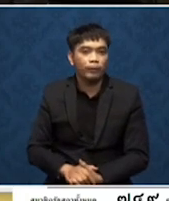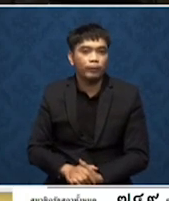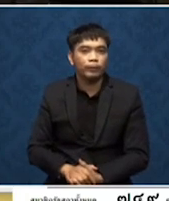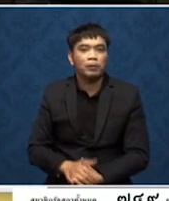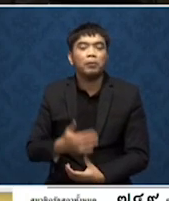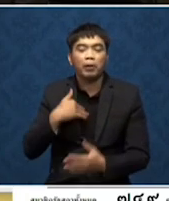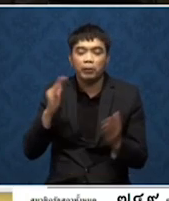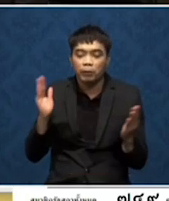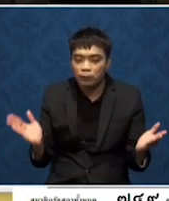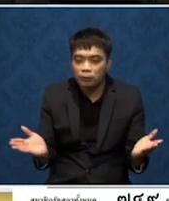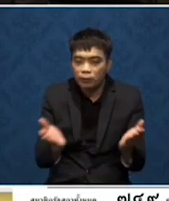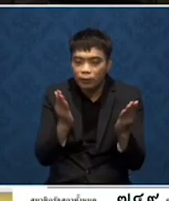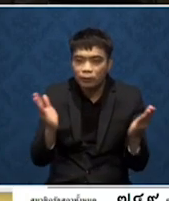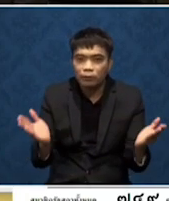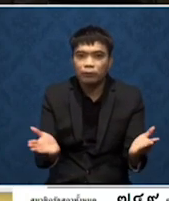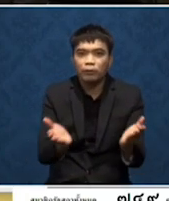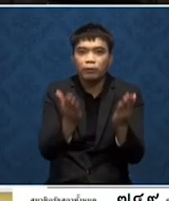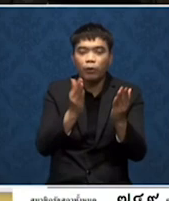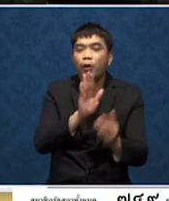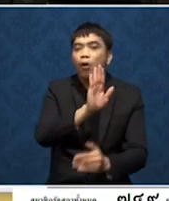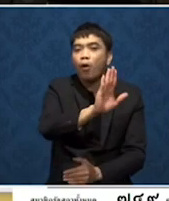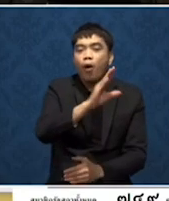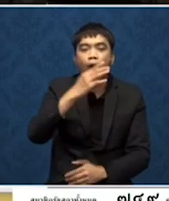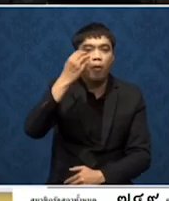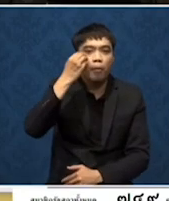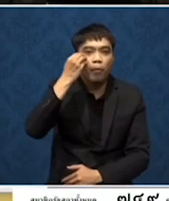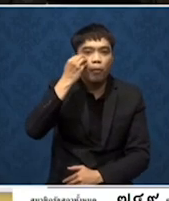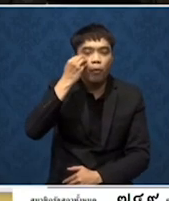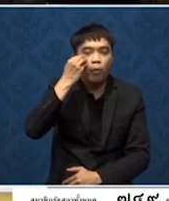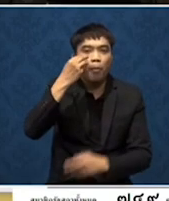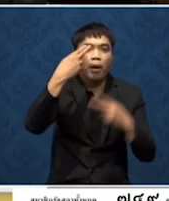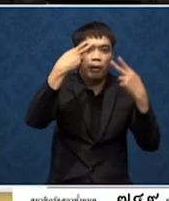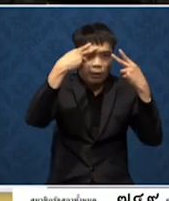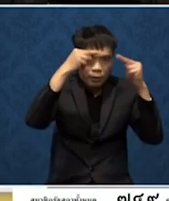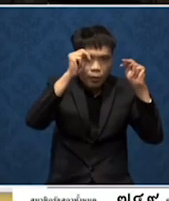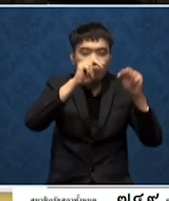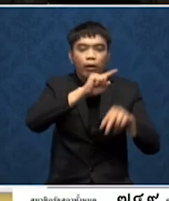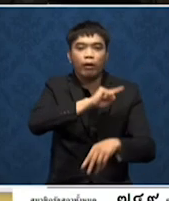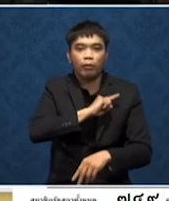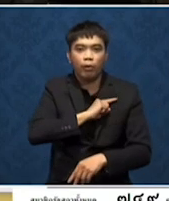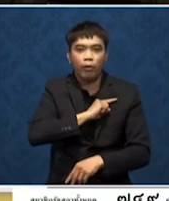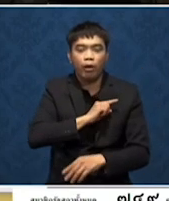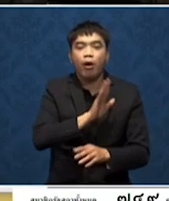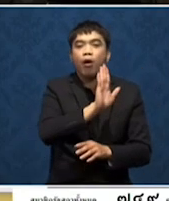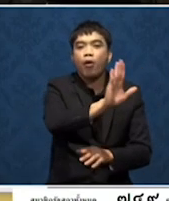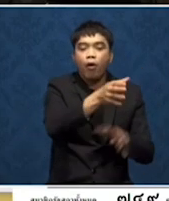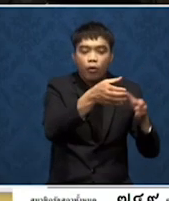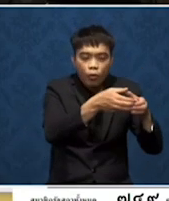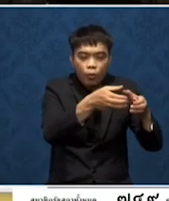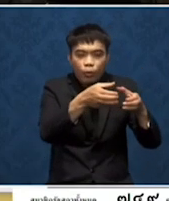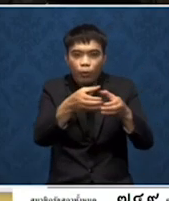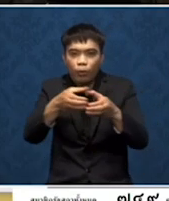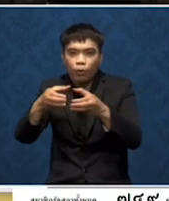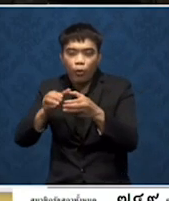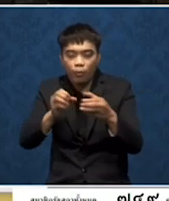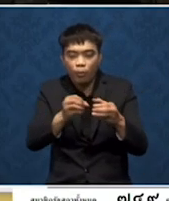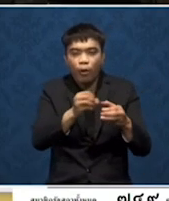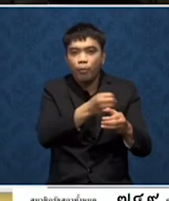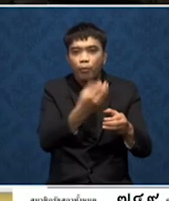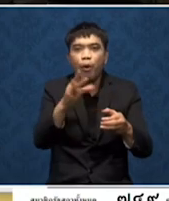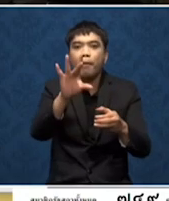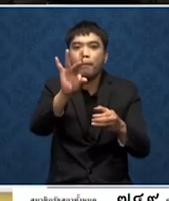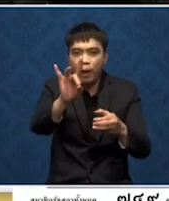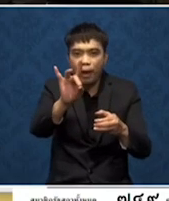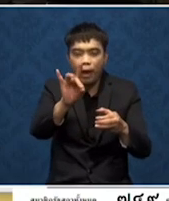เสียงที่สนับสนุนคุณพี่ทาเป็นนายกรัฐมนตรีจากพรรคการเมืองหลายพรรครวมกัน 8พรรค